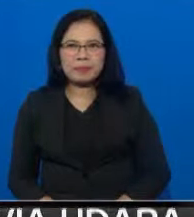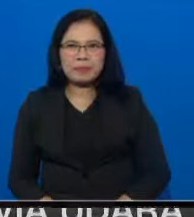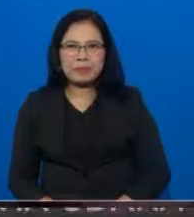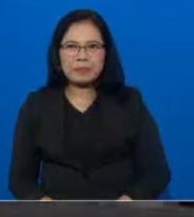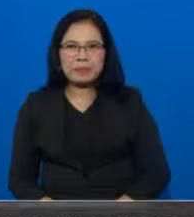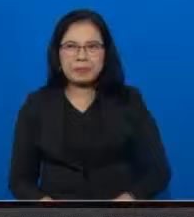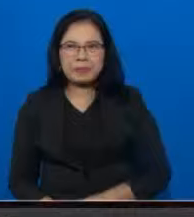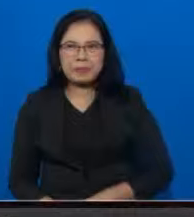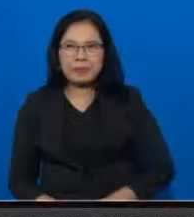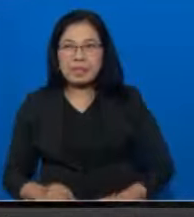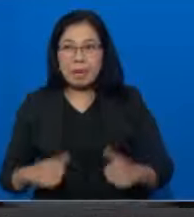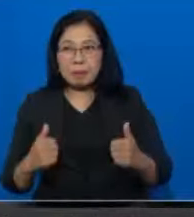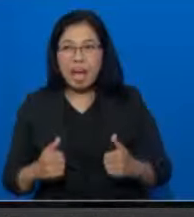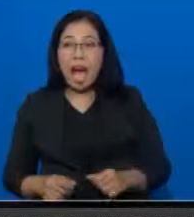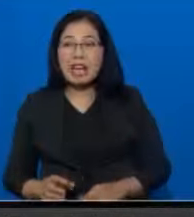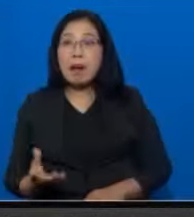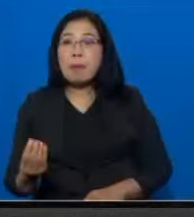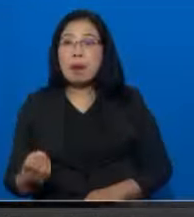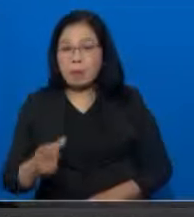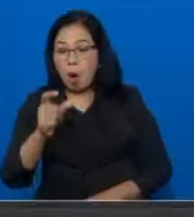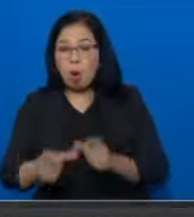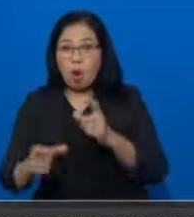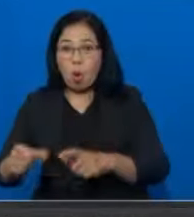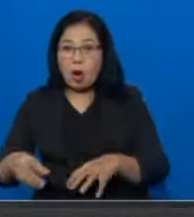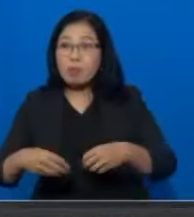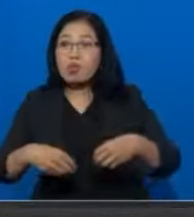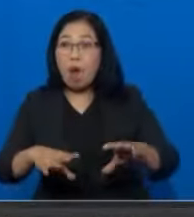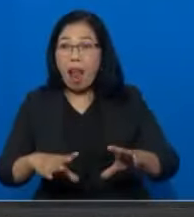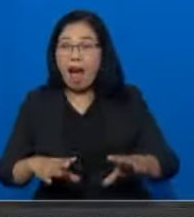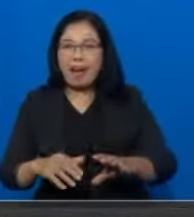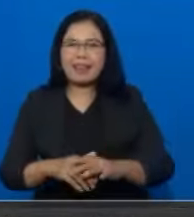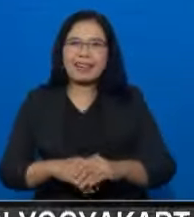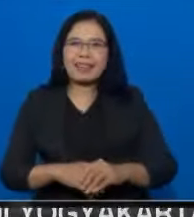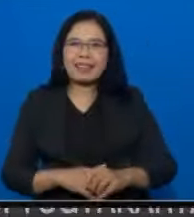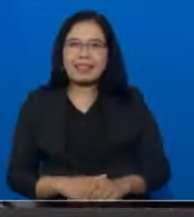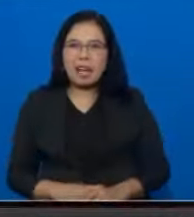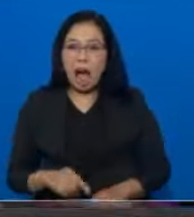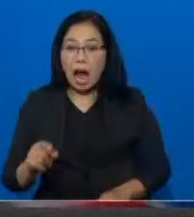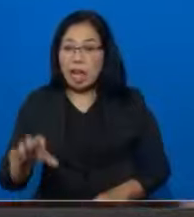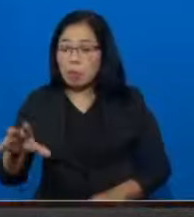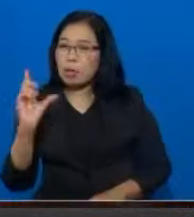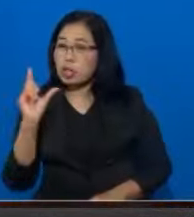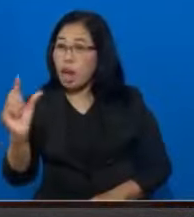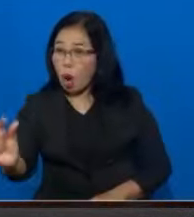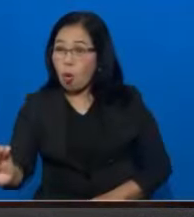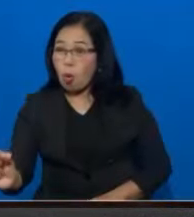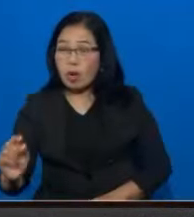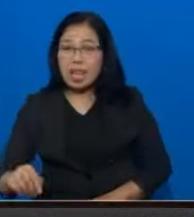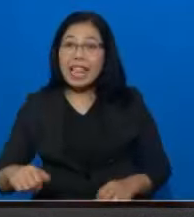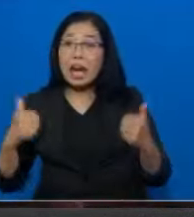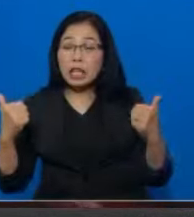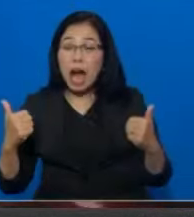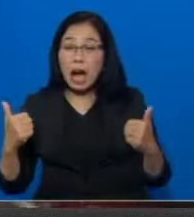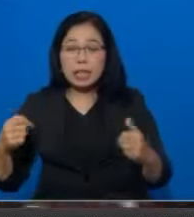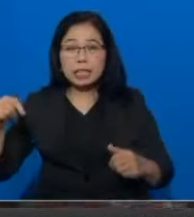Ketika saya tengah bersiap-siap, ada beberapa pedagang yang sudah berangkat terlebih dahulu karena memiliki rute yang lebih jauh hingga ke kawasan Tangerang, Tangerang